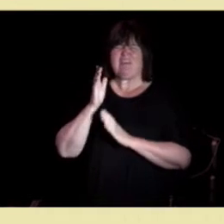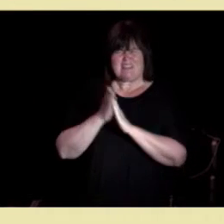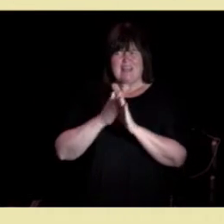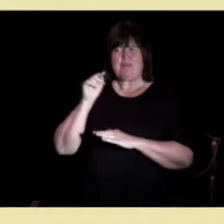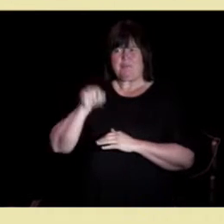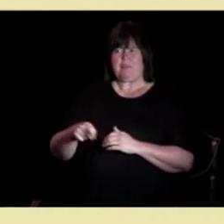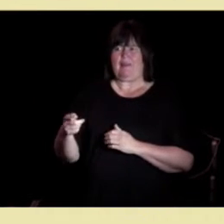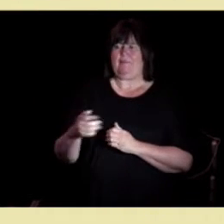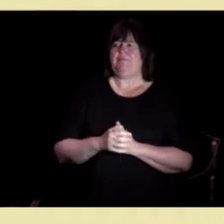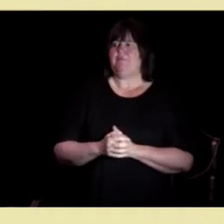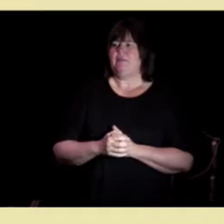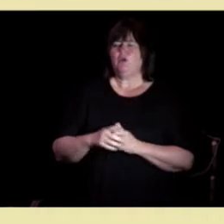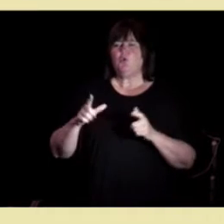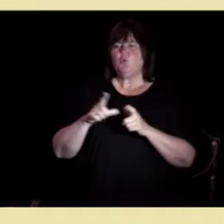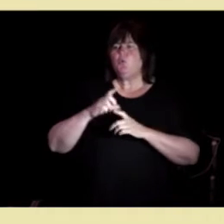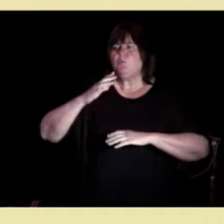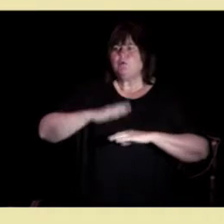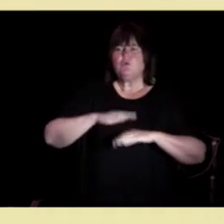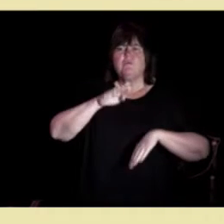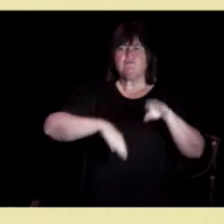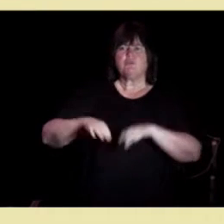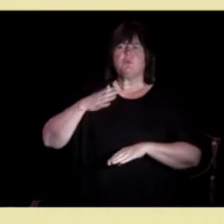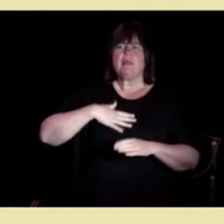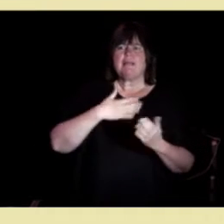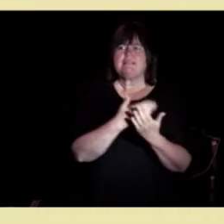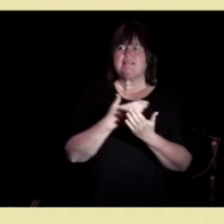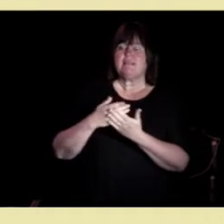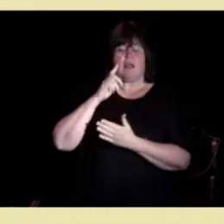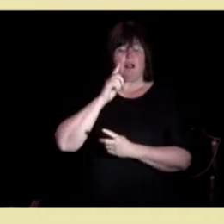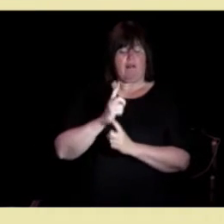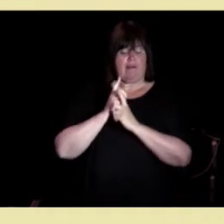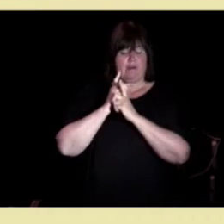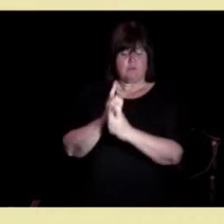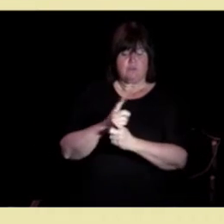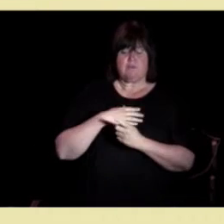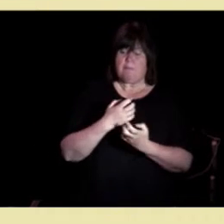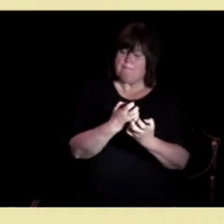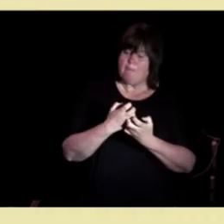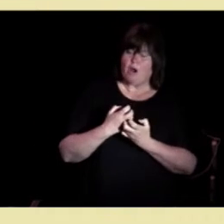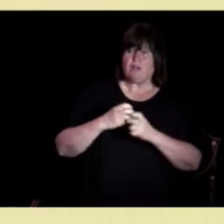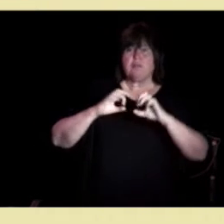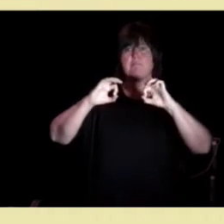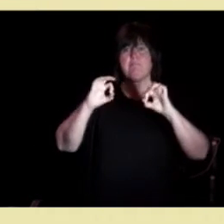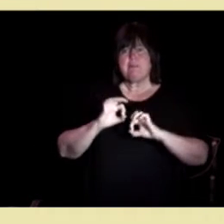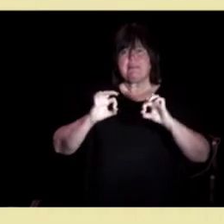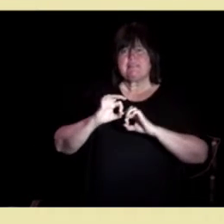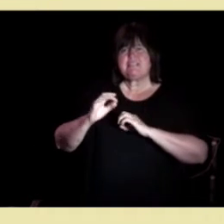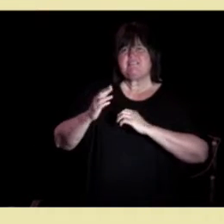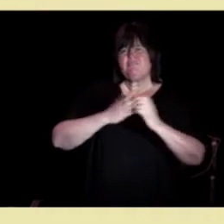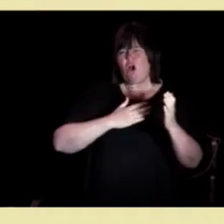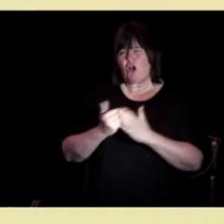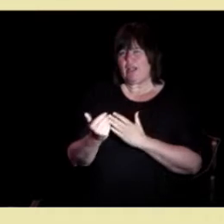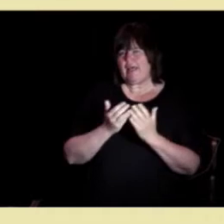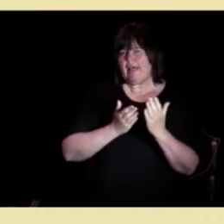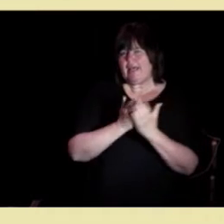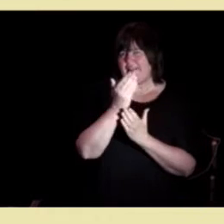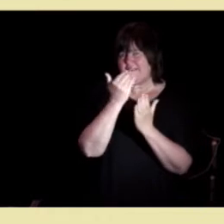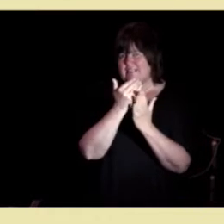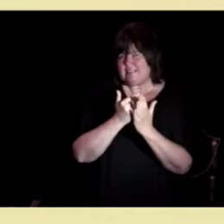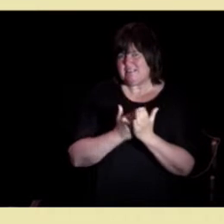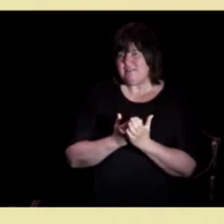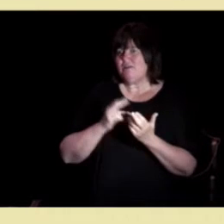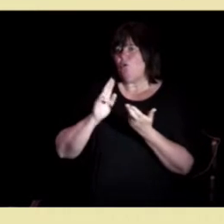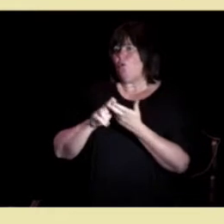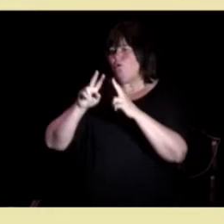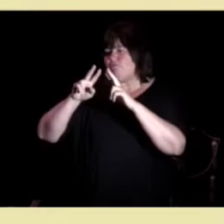Ubegrunnet variasjon i helsetjenester kan være en konsekvens av manglende medisinskfaglige retningslinjer og forskjeller i